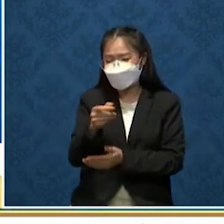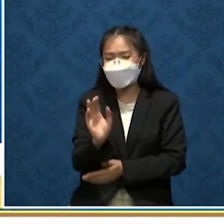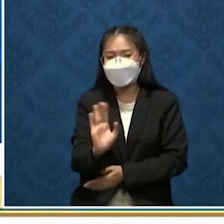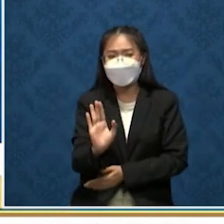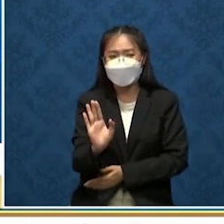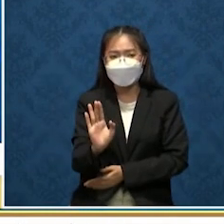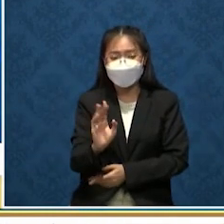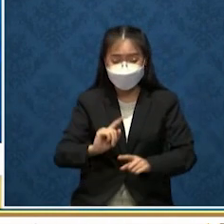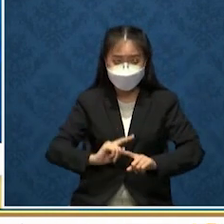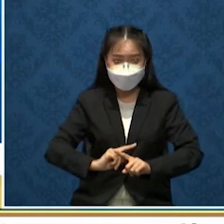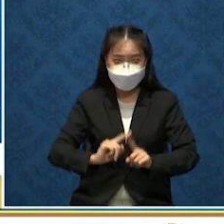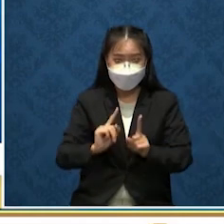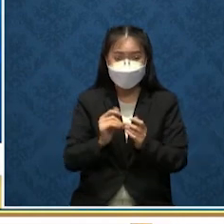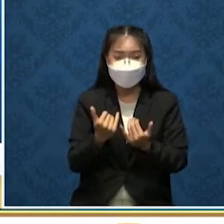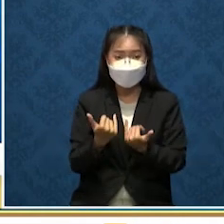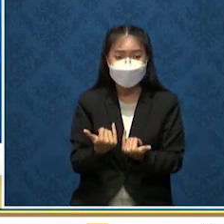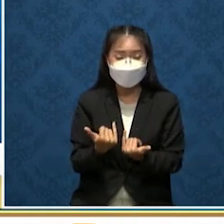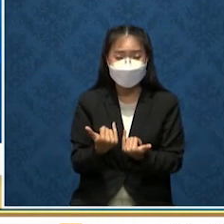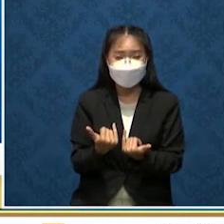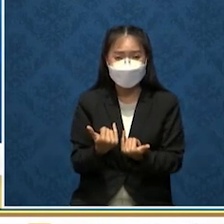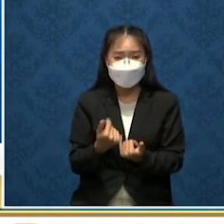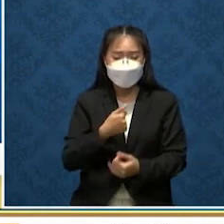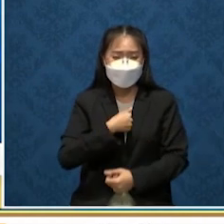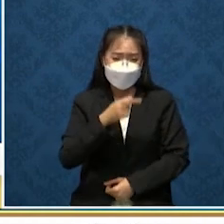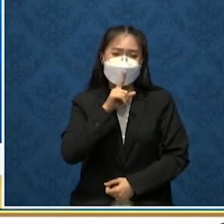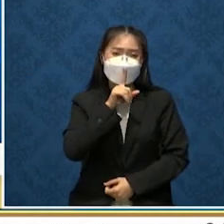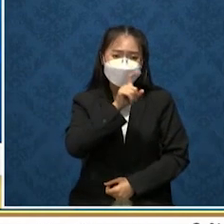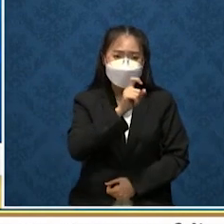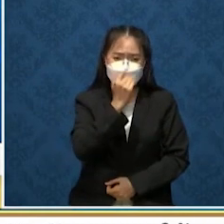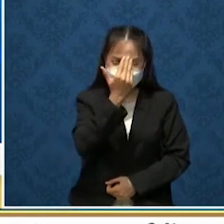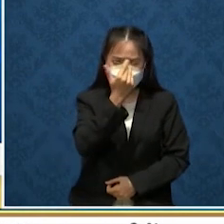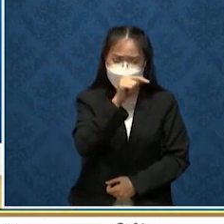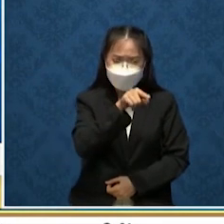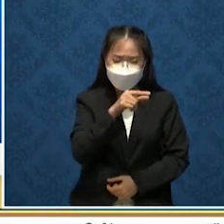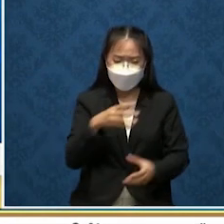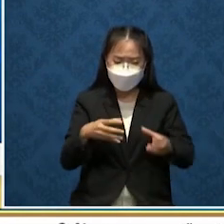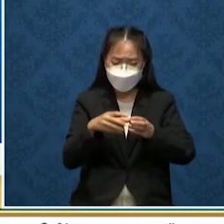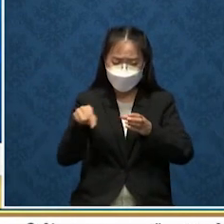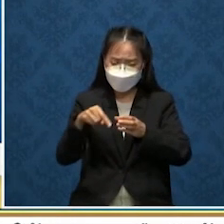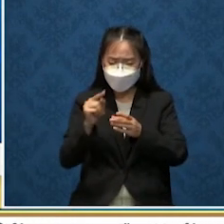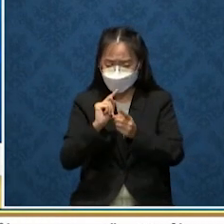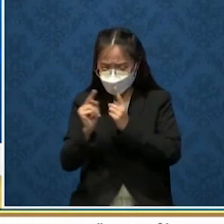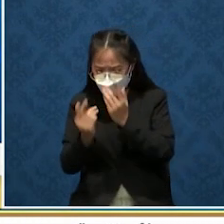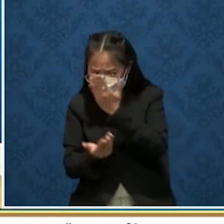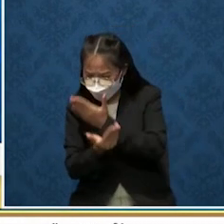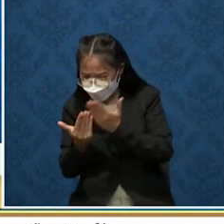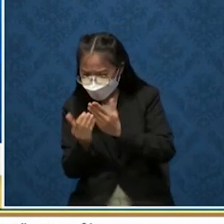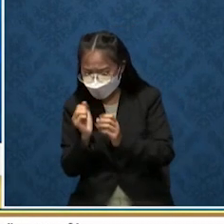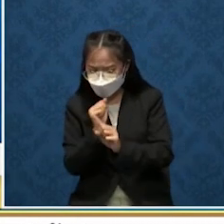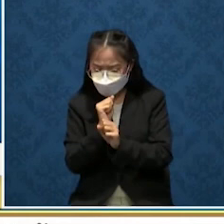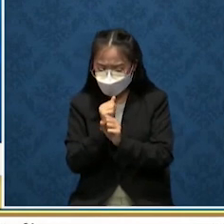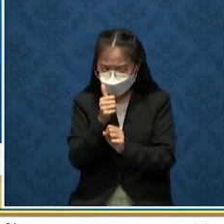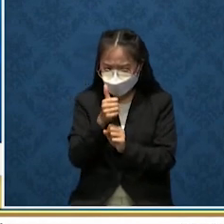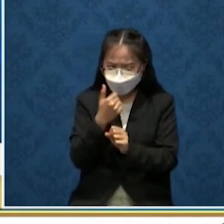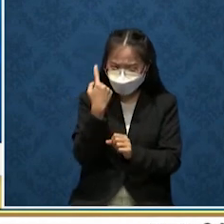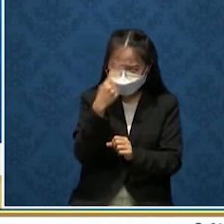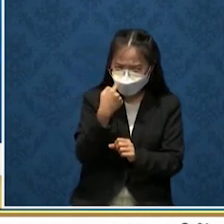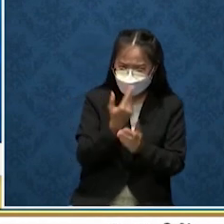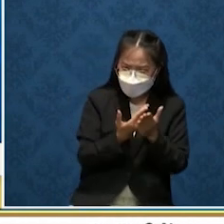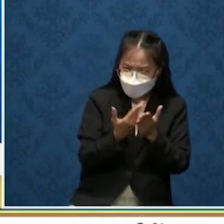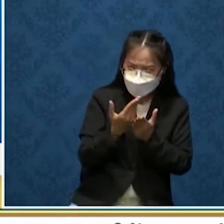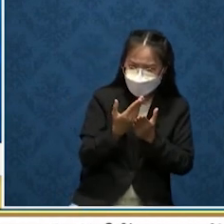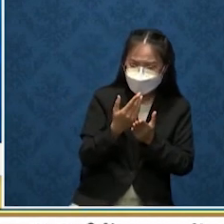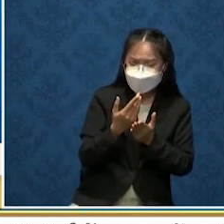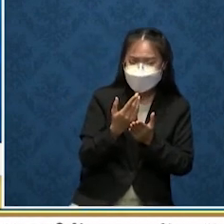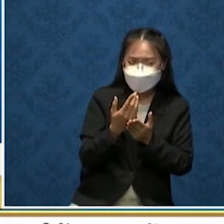เพราะฉะนั้นถามว่าทำไมคนพวกนี้เนี่ยเขาคุยกันได้เขารู้ได้ไงว่าใครเป็นคนซื้อทองหรือไม่ซื้อซองนะครับ